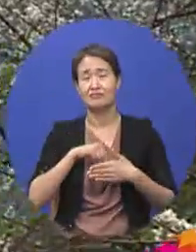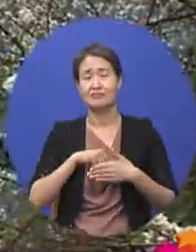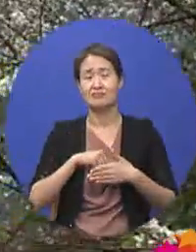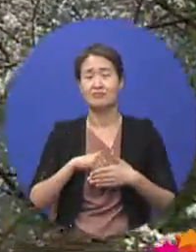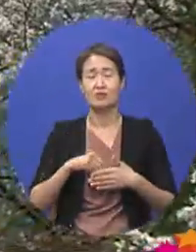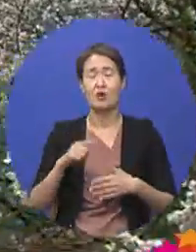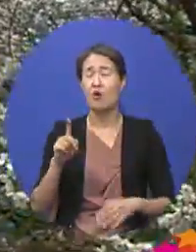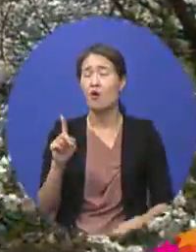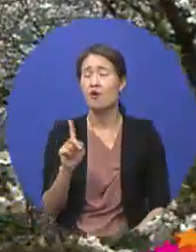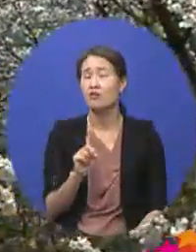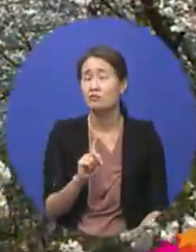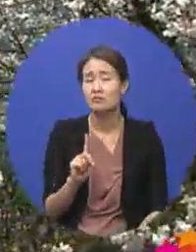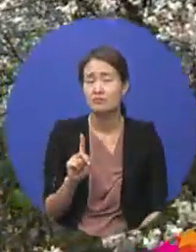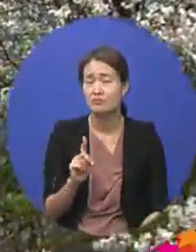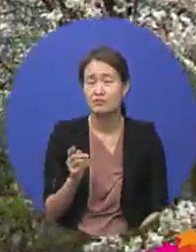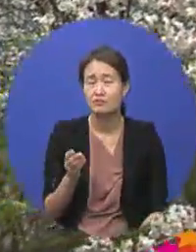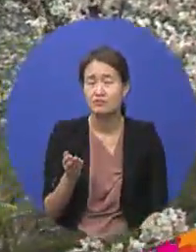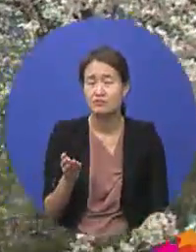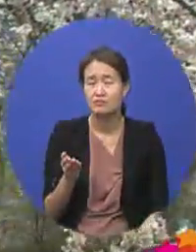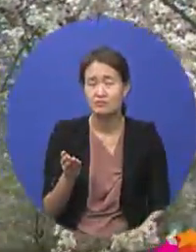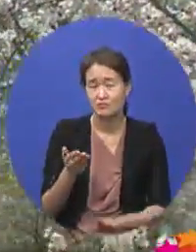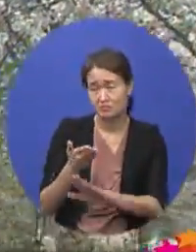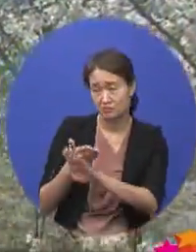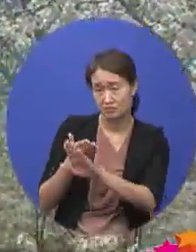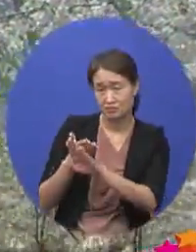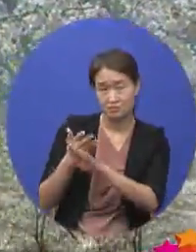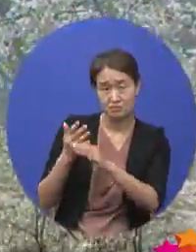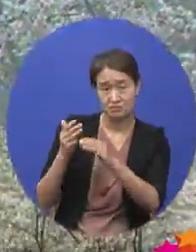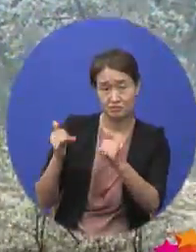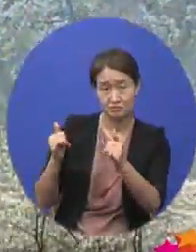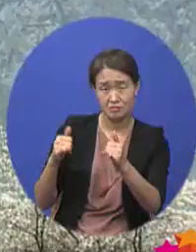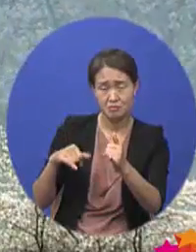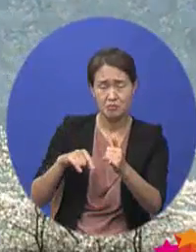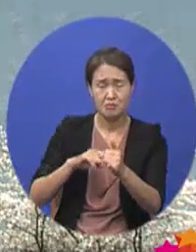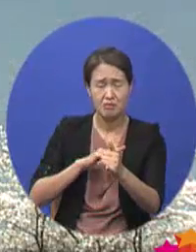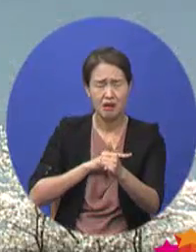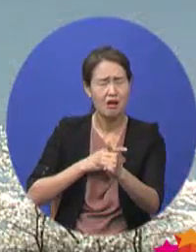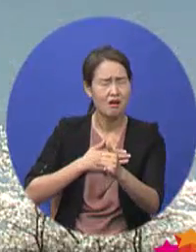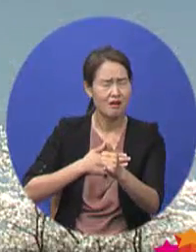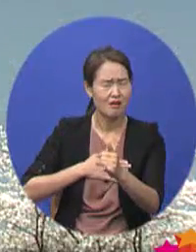그 심정 어떠한 줄 남이 먼저